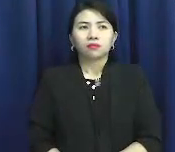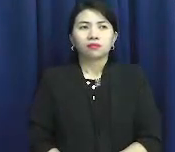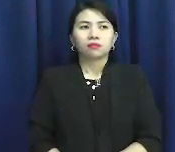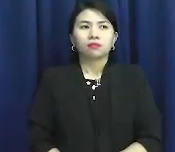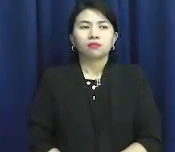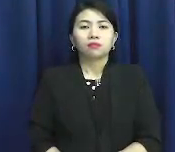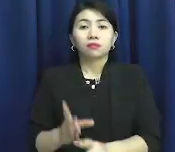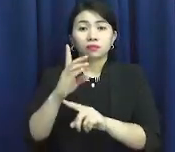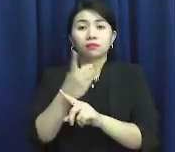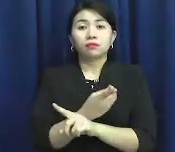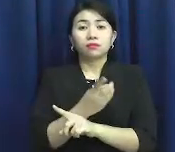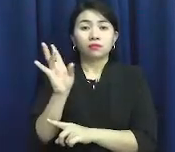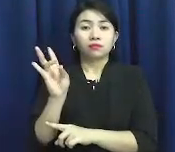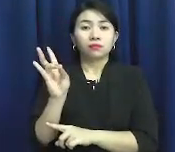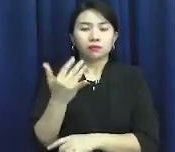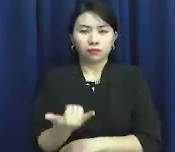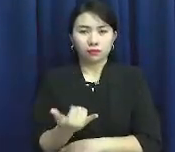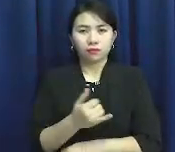December 7 pa lang.